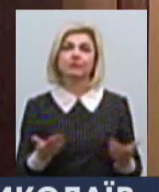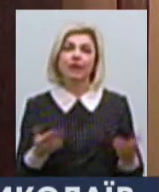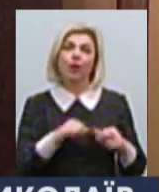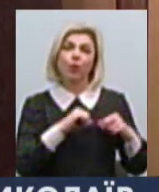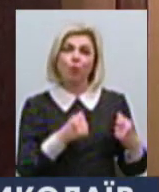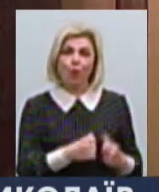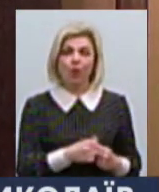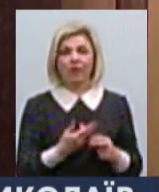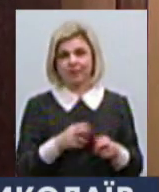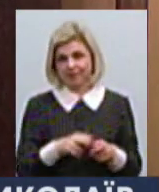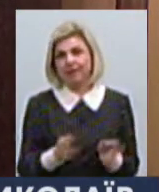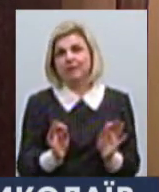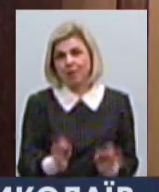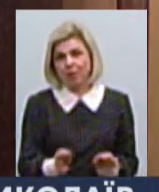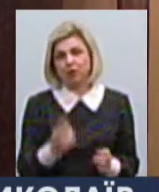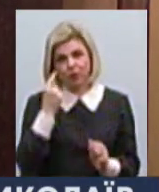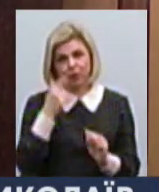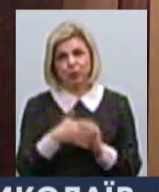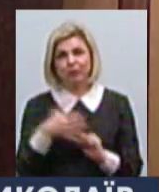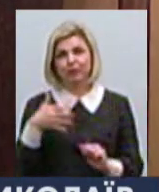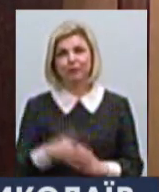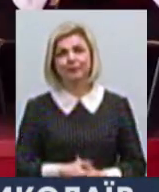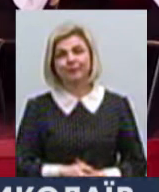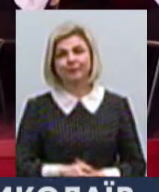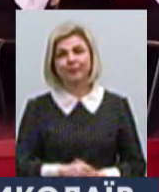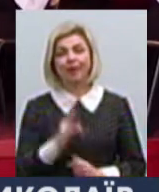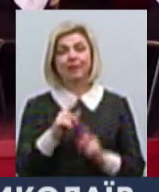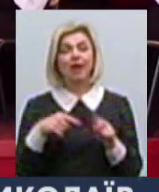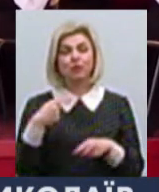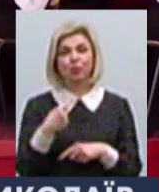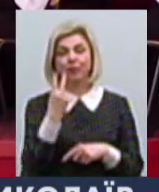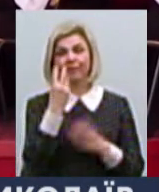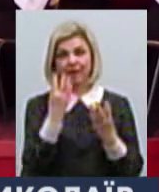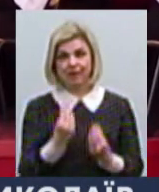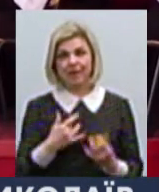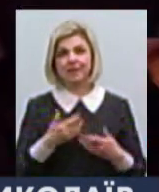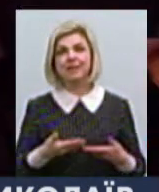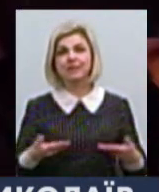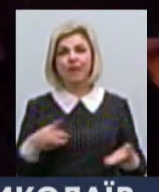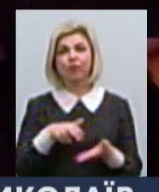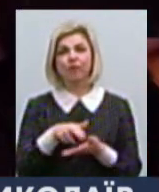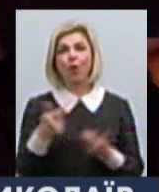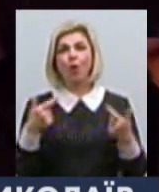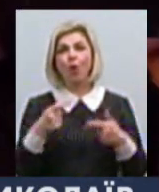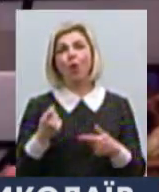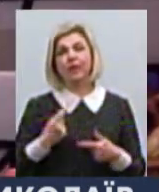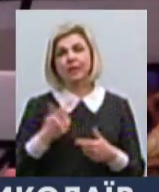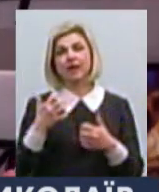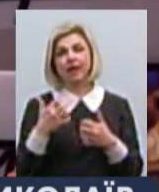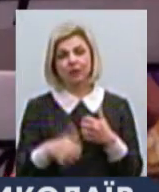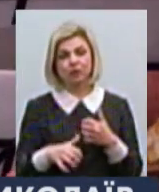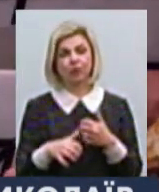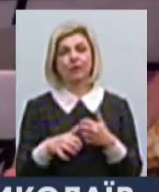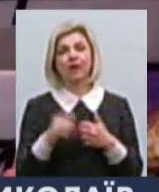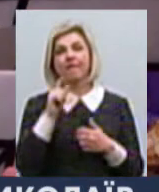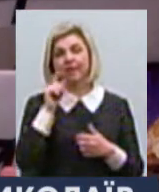любові, це само собою зрозуміло. В наступні два дні на сцену вийдуть гості з Одеси, Херсону,